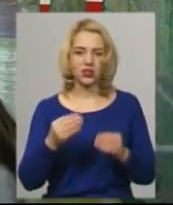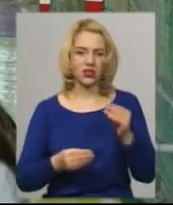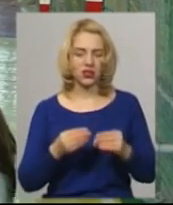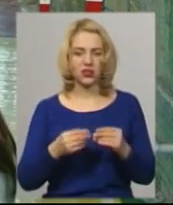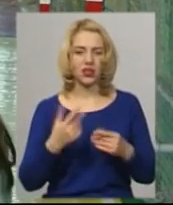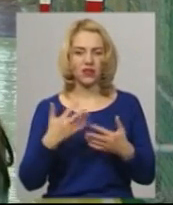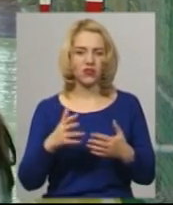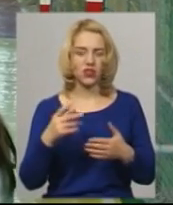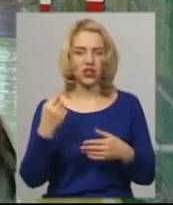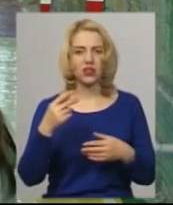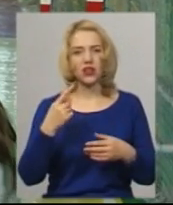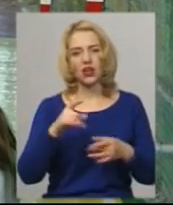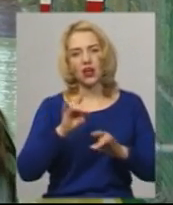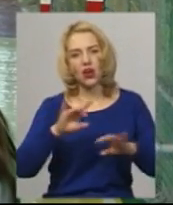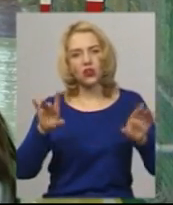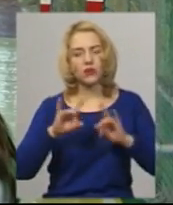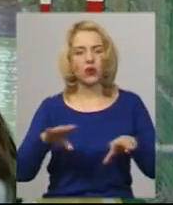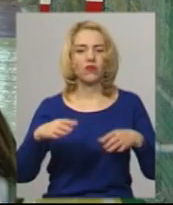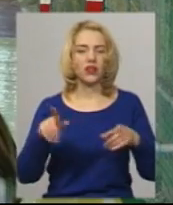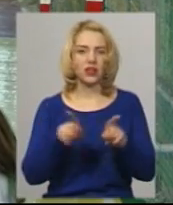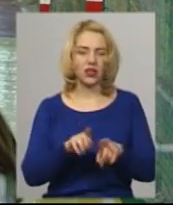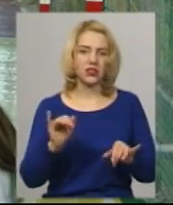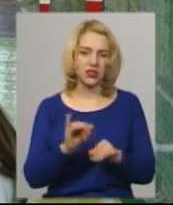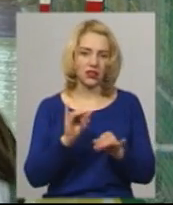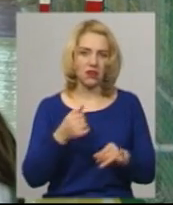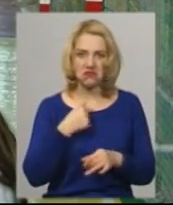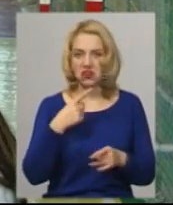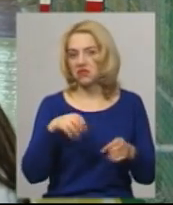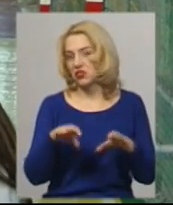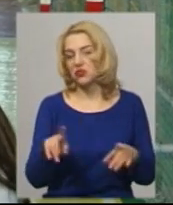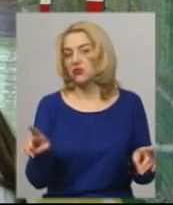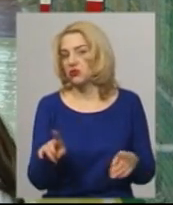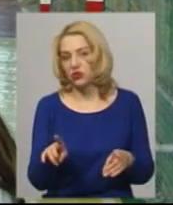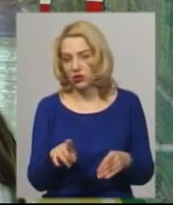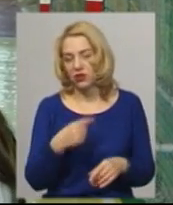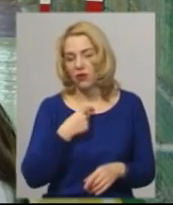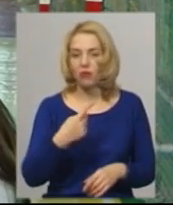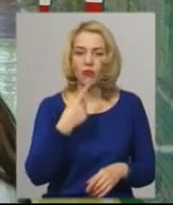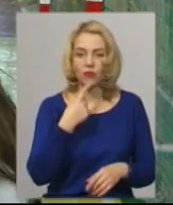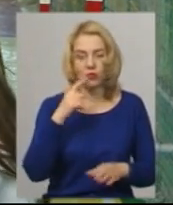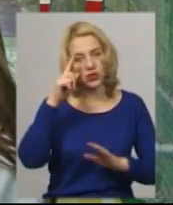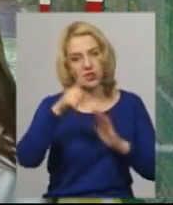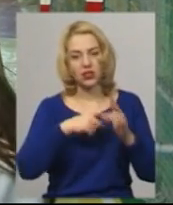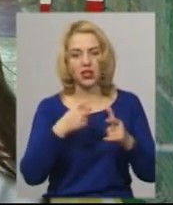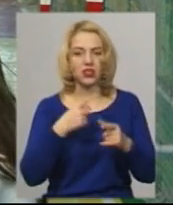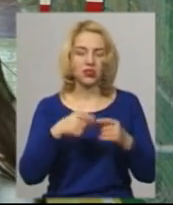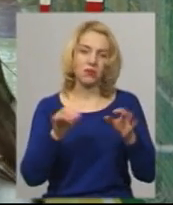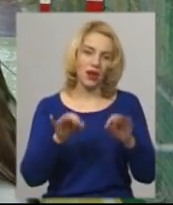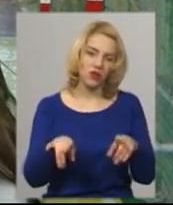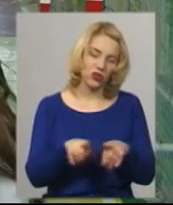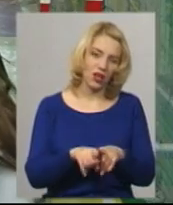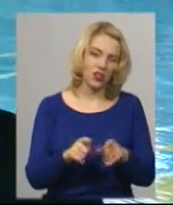так все розмалював цікаво. І я вирішила, ну що ж це такого, спробувати, дізнатись, чи правда воно так,